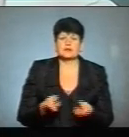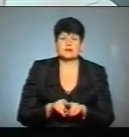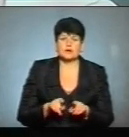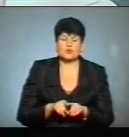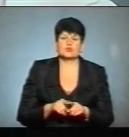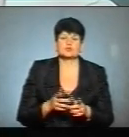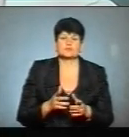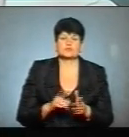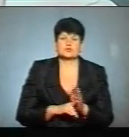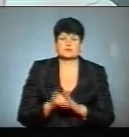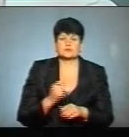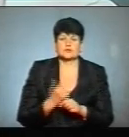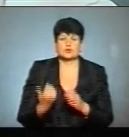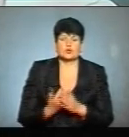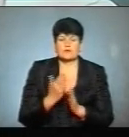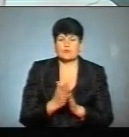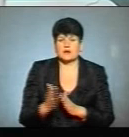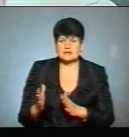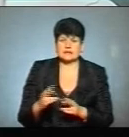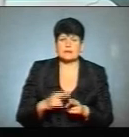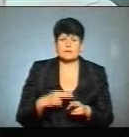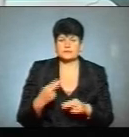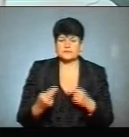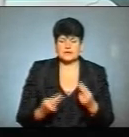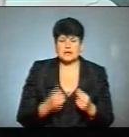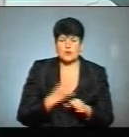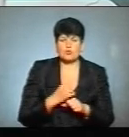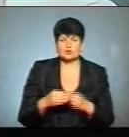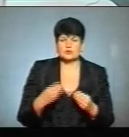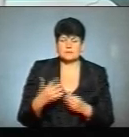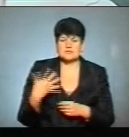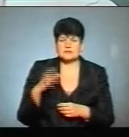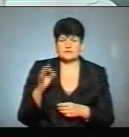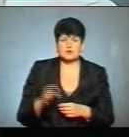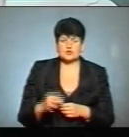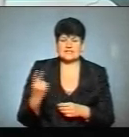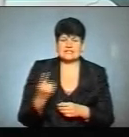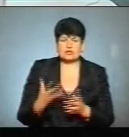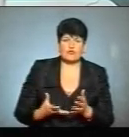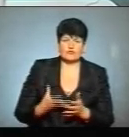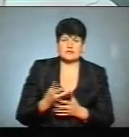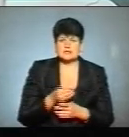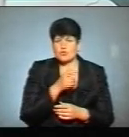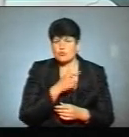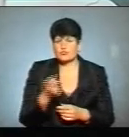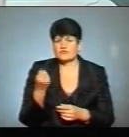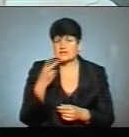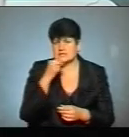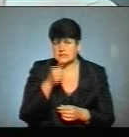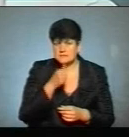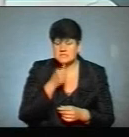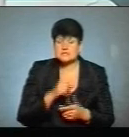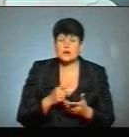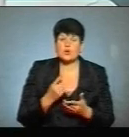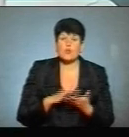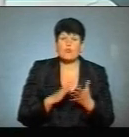вступив чинний існує порядок, який дозволяє компенсовувати роботодавцям 50% єдиного внеску впродовж 12 місяців, але за умови,